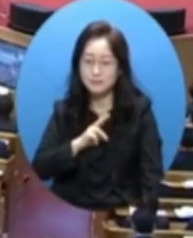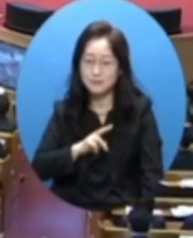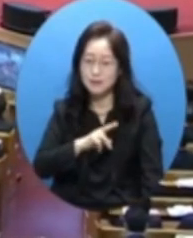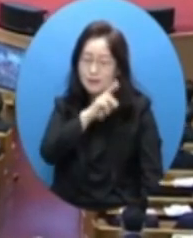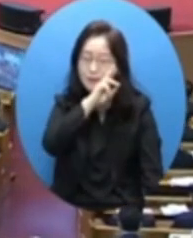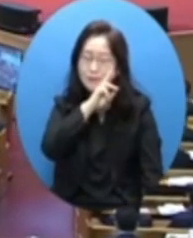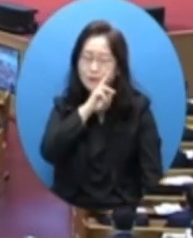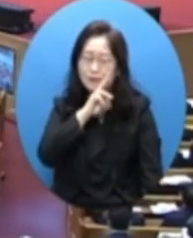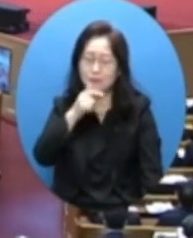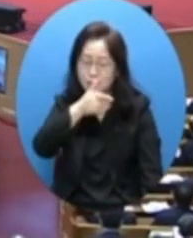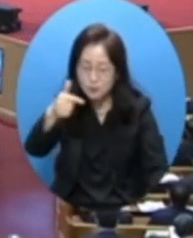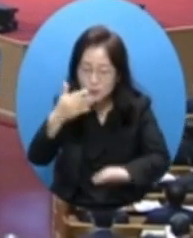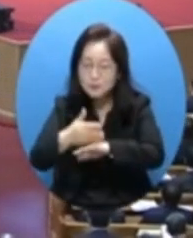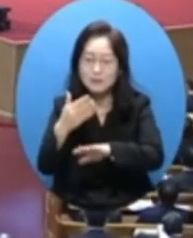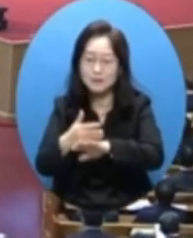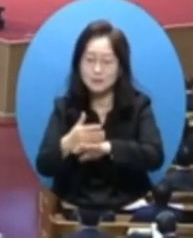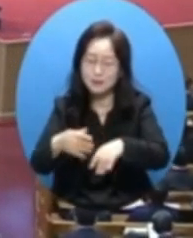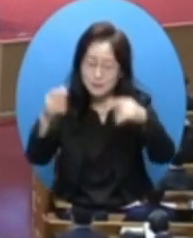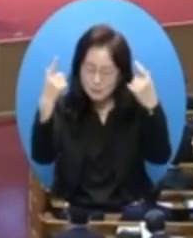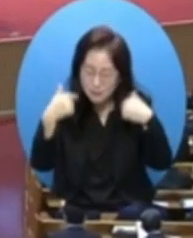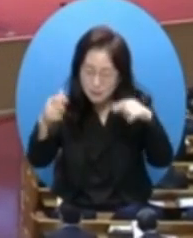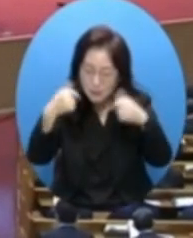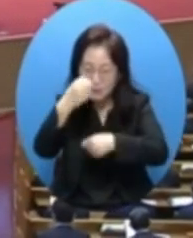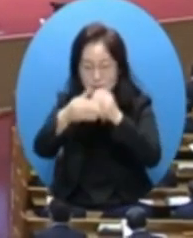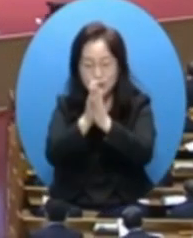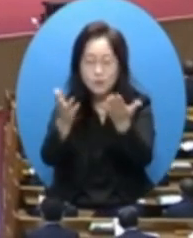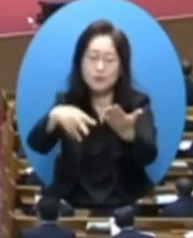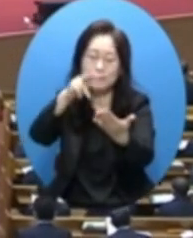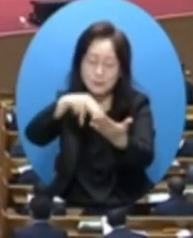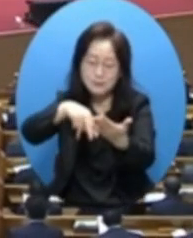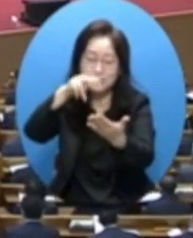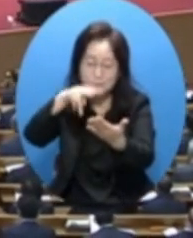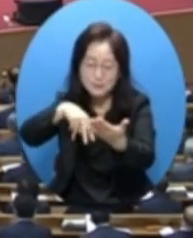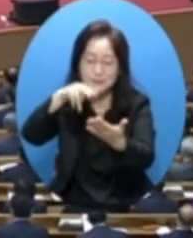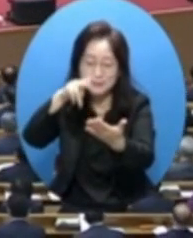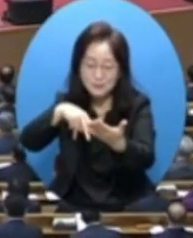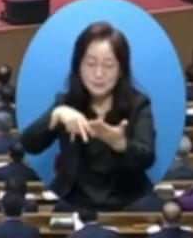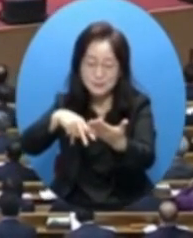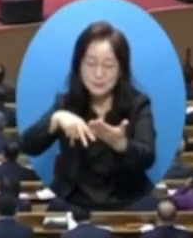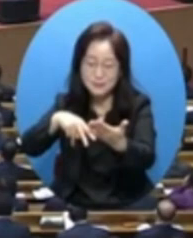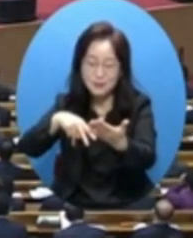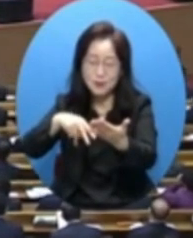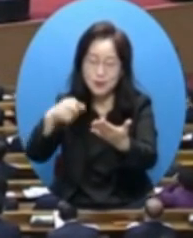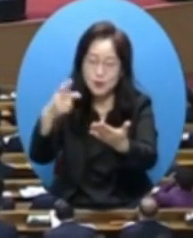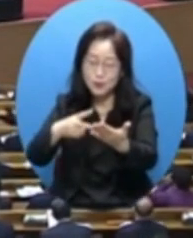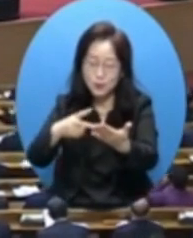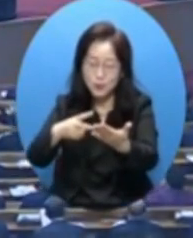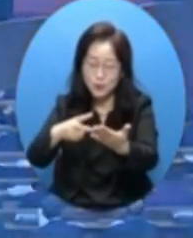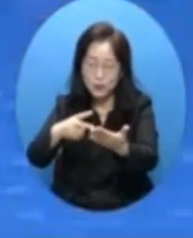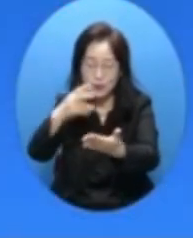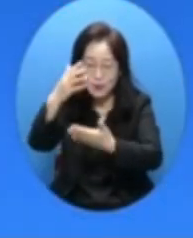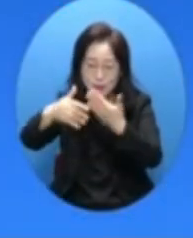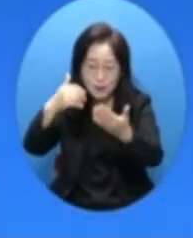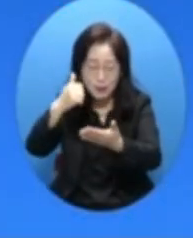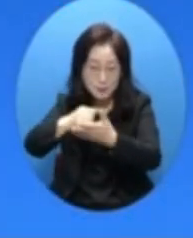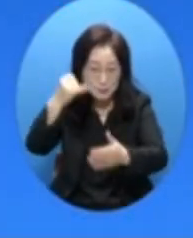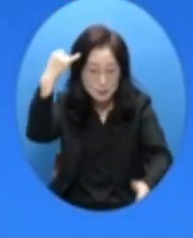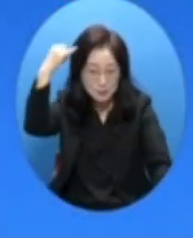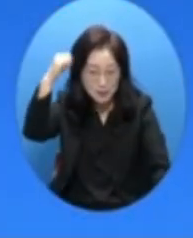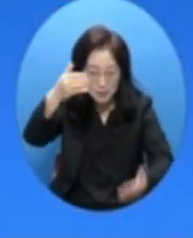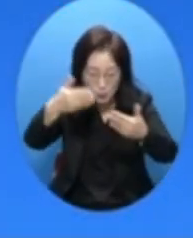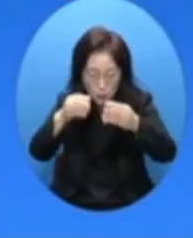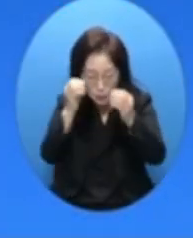평안함이 찾아서 너무나 감사해서 날마다 성경을 읽고 또 주님 오신 영감을 갖고 시도 쓰고